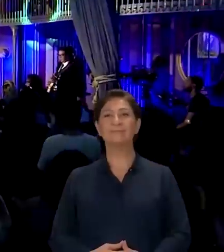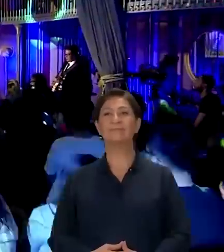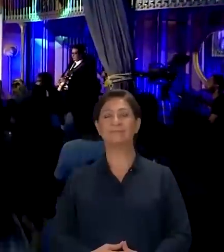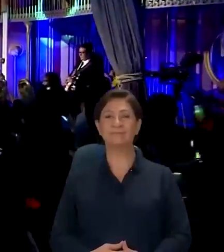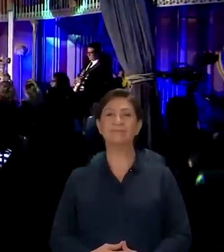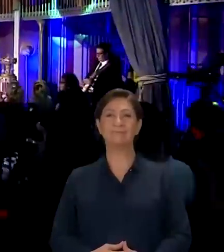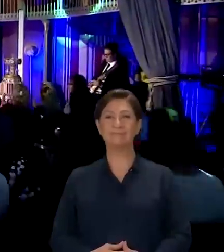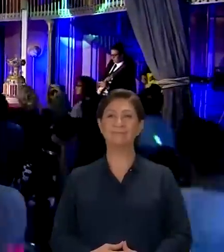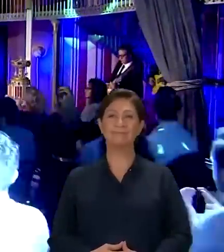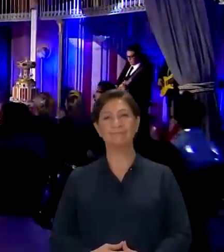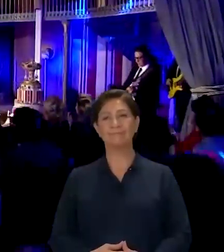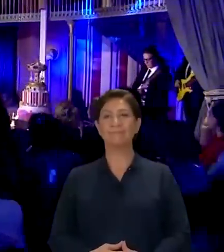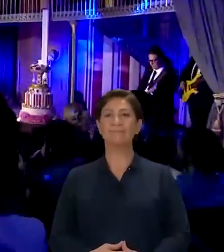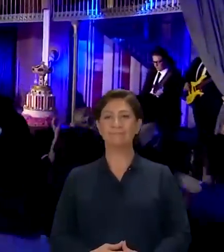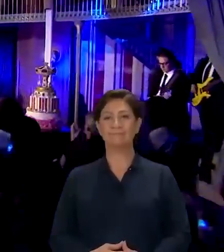başlıyor.